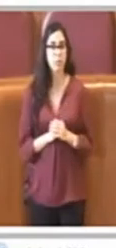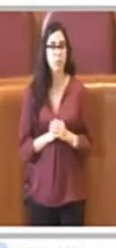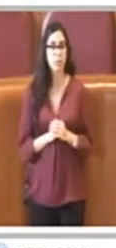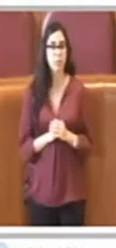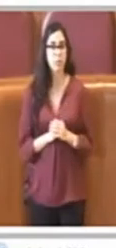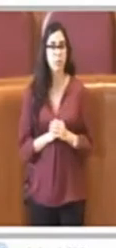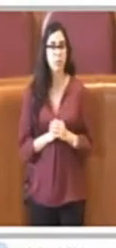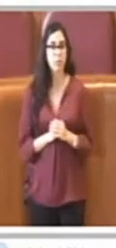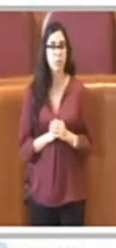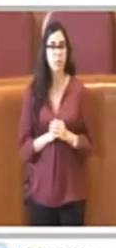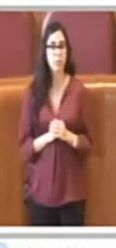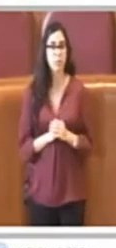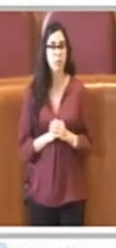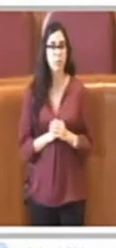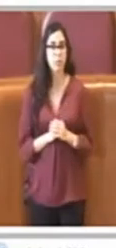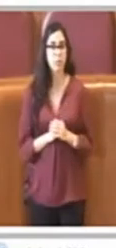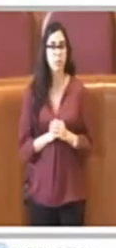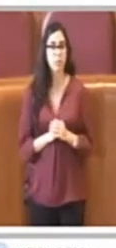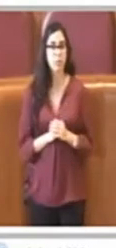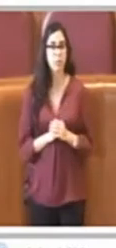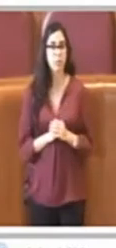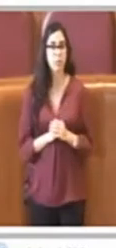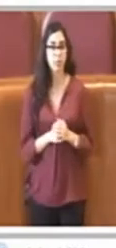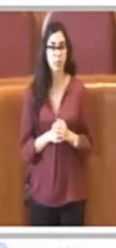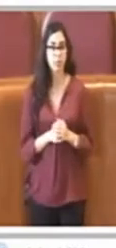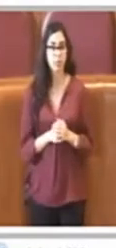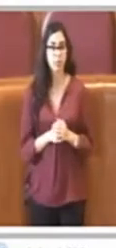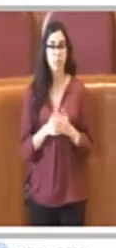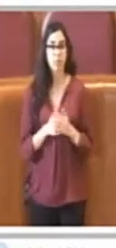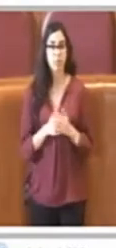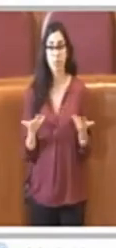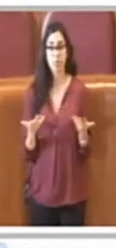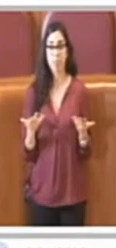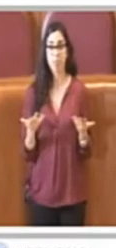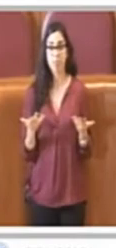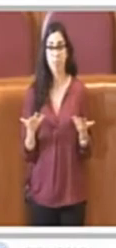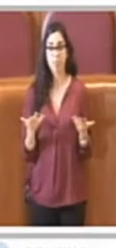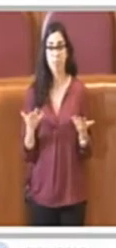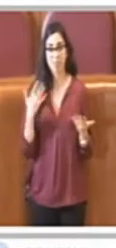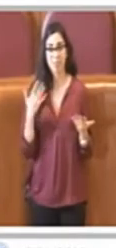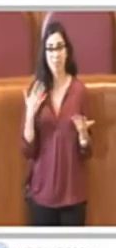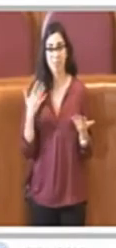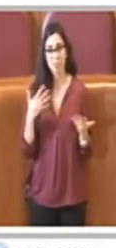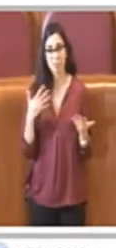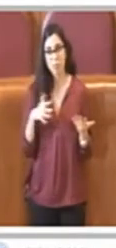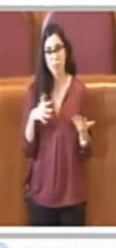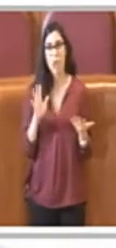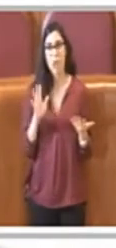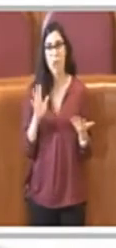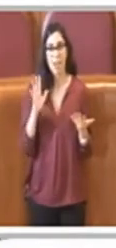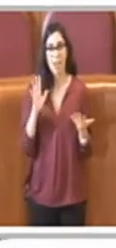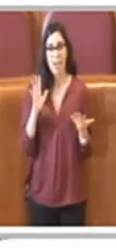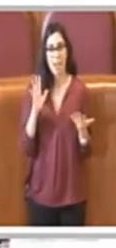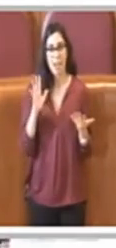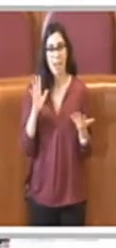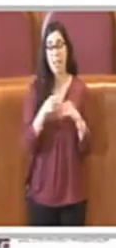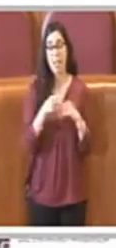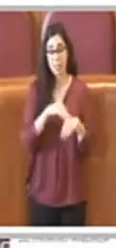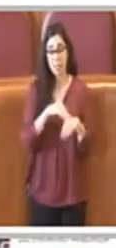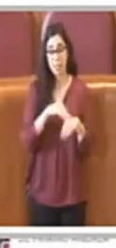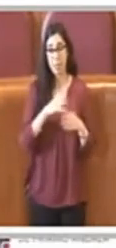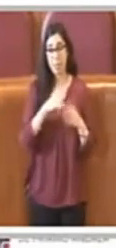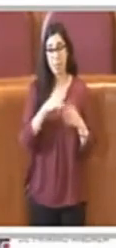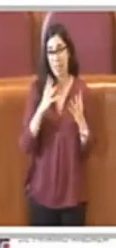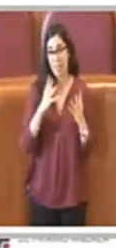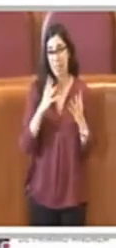Grazie Presidente. Allora, concludiamo questo lungo diciamo, ciclo di emendamenti,